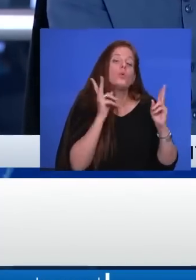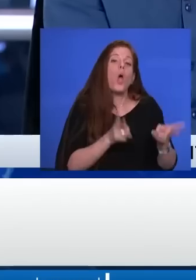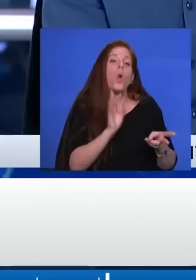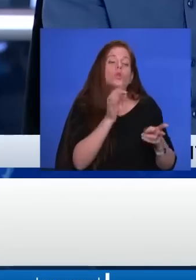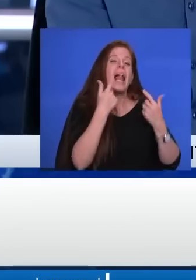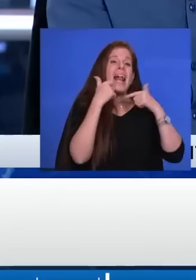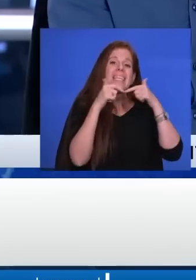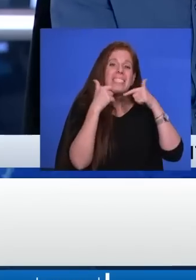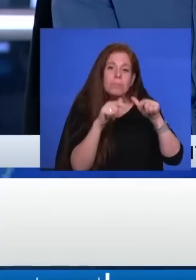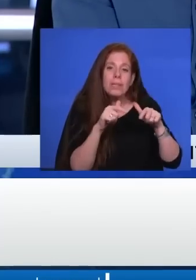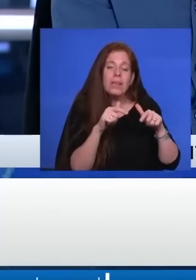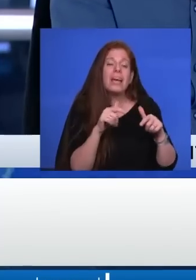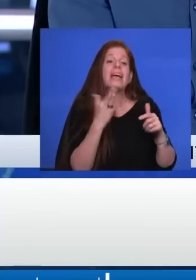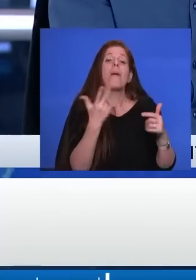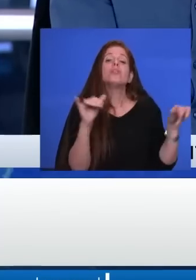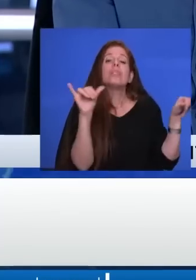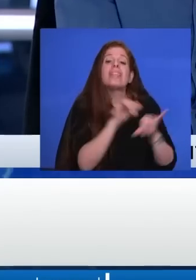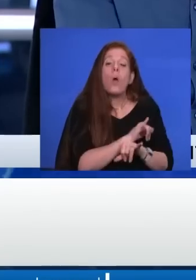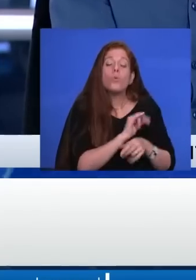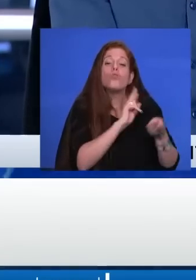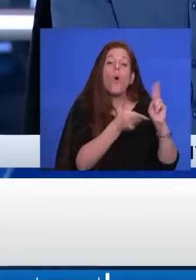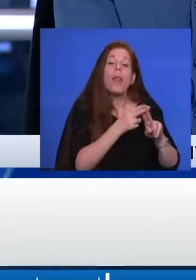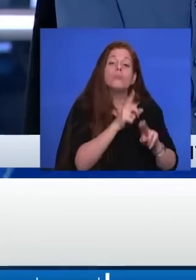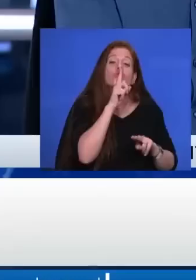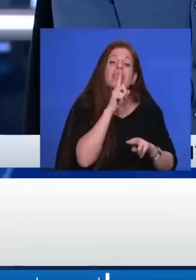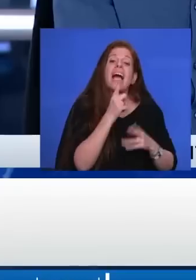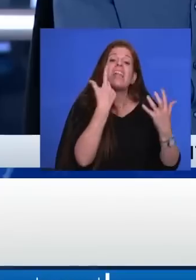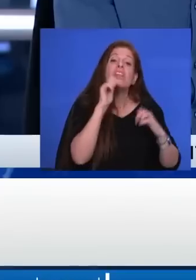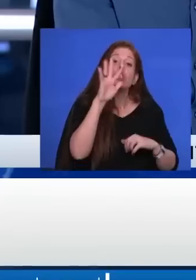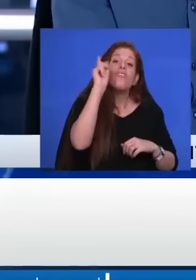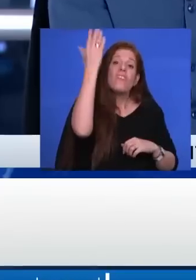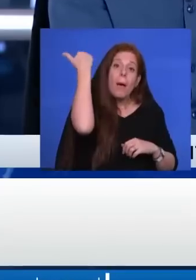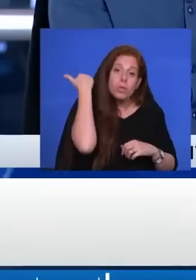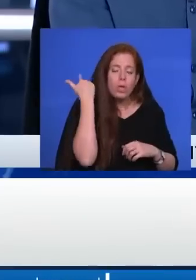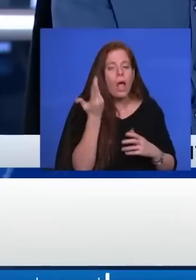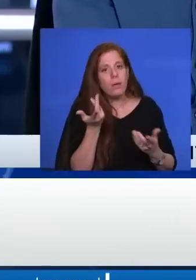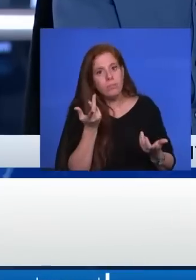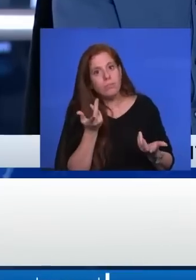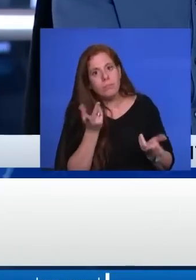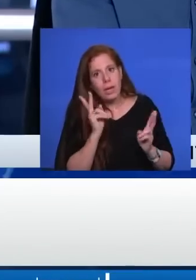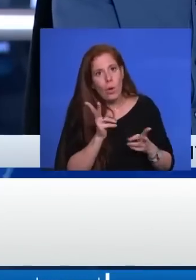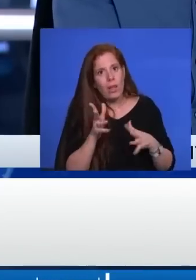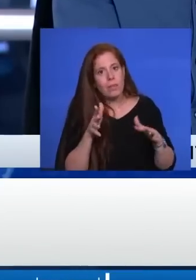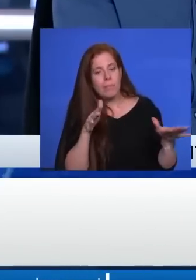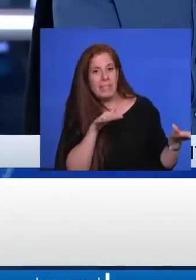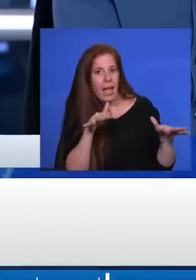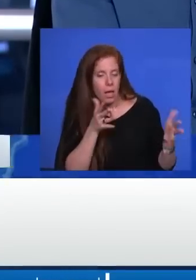להסביר כמה זו הייתה טעות שהעולם שתק לפני 75 שנה, היכולת שלה מאוד מתעררת. כי יגידו